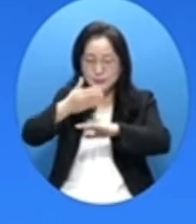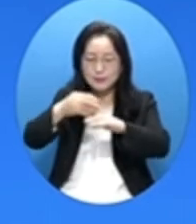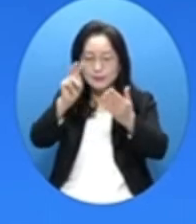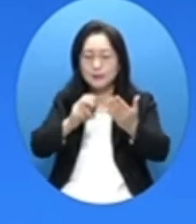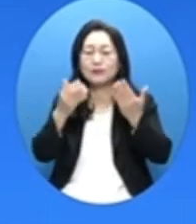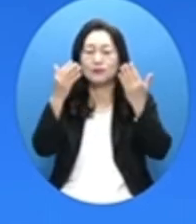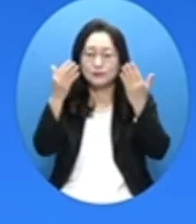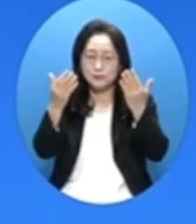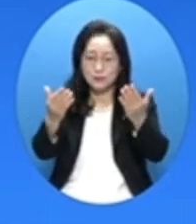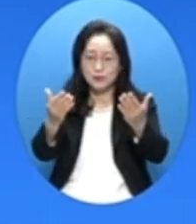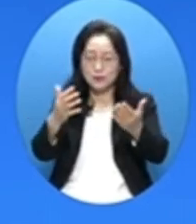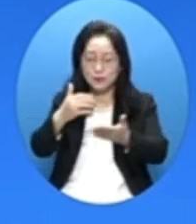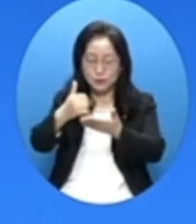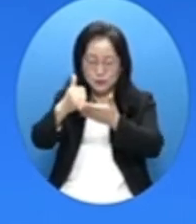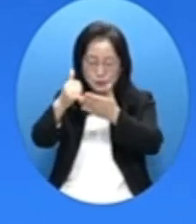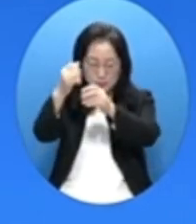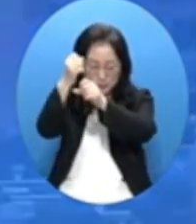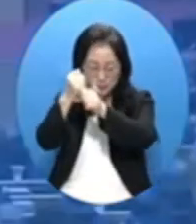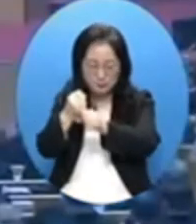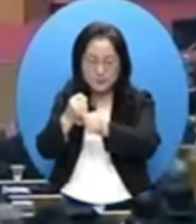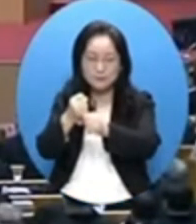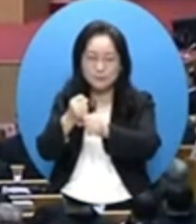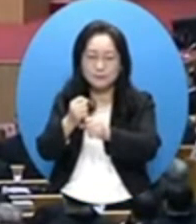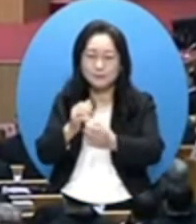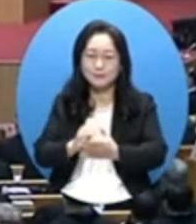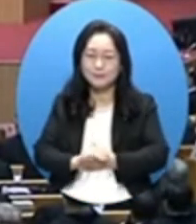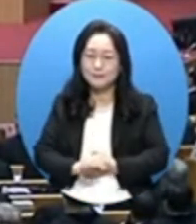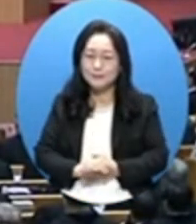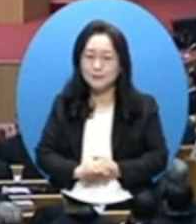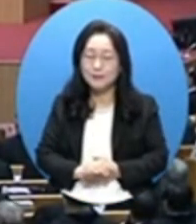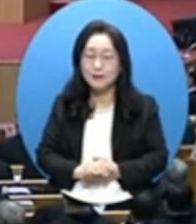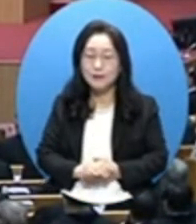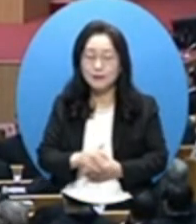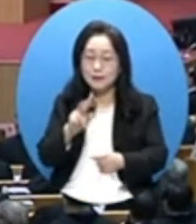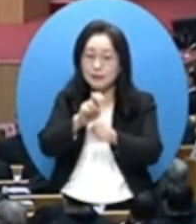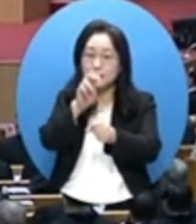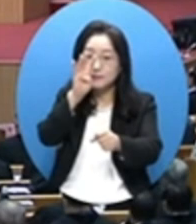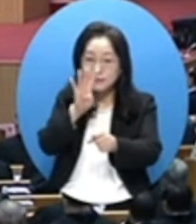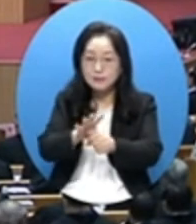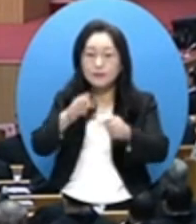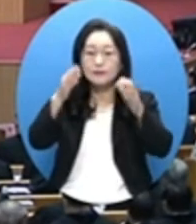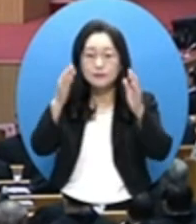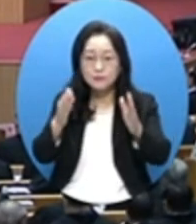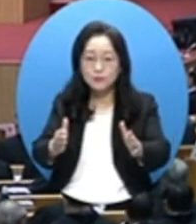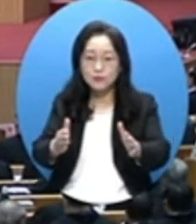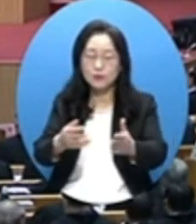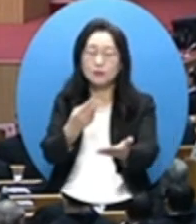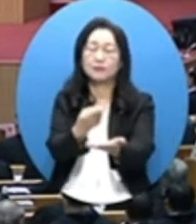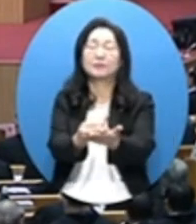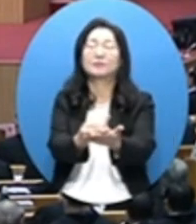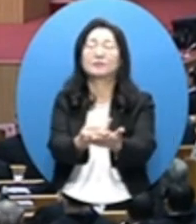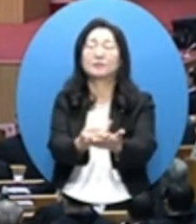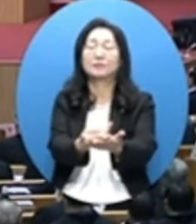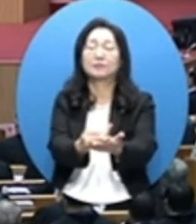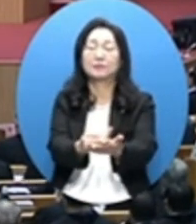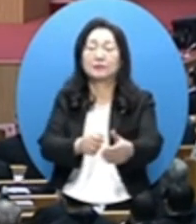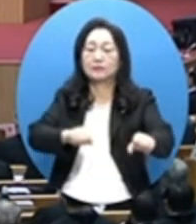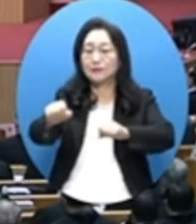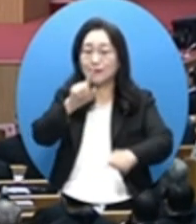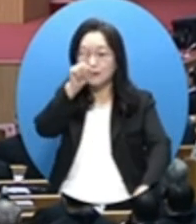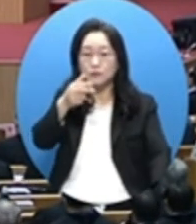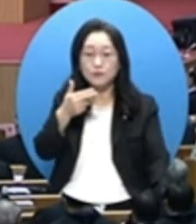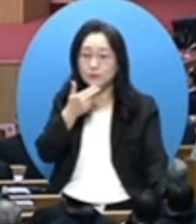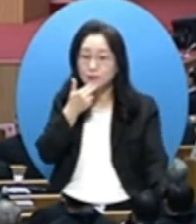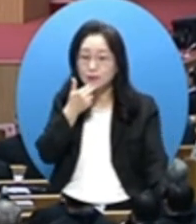찬양하며 주무르게 한 것입니다 24시간 동안 그냥 누구만 있어야 됩니다 손 하나 까딱할 수